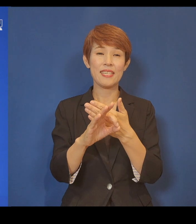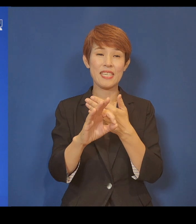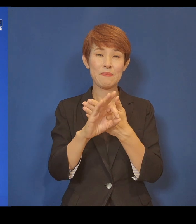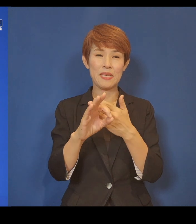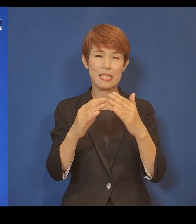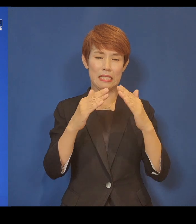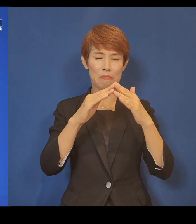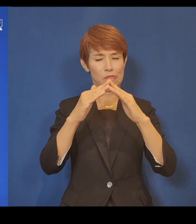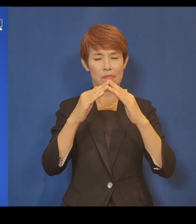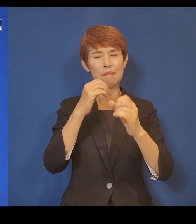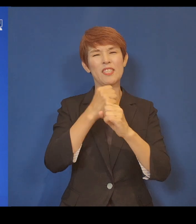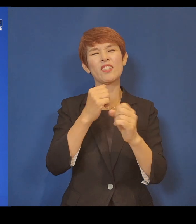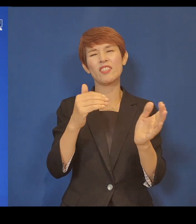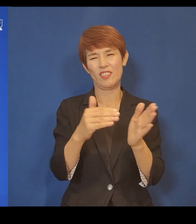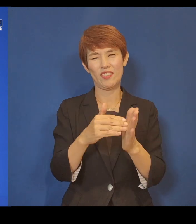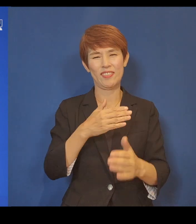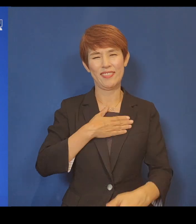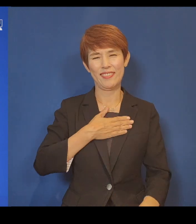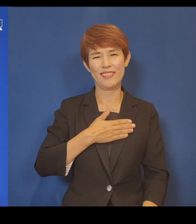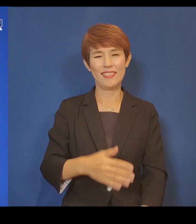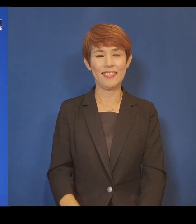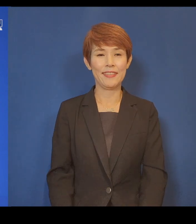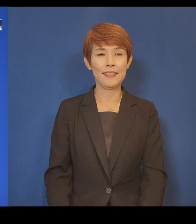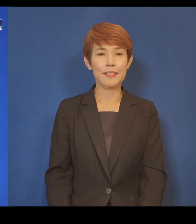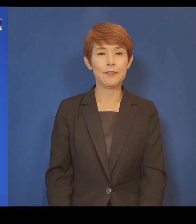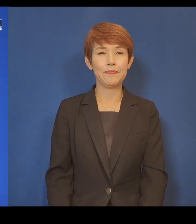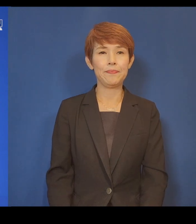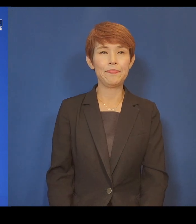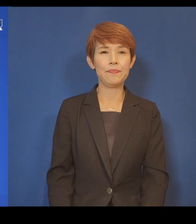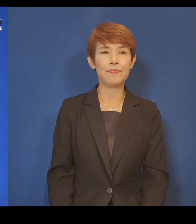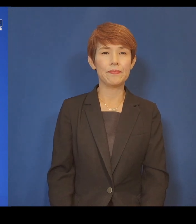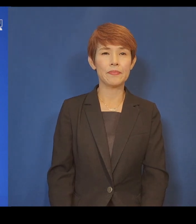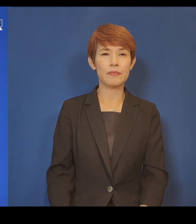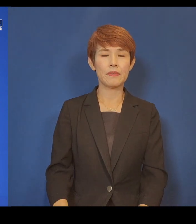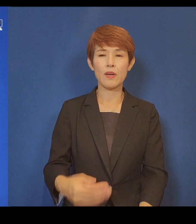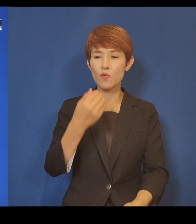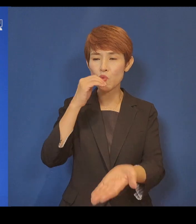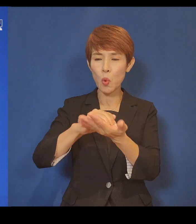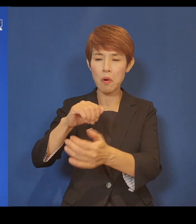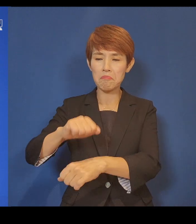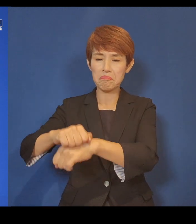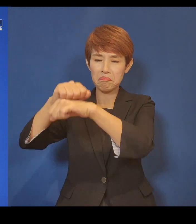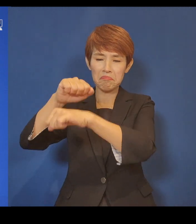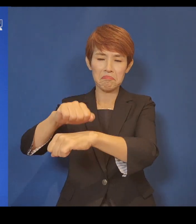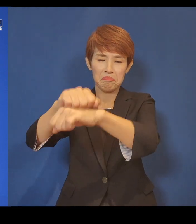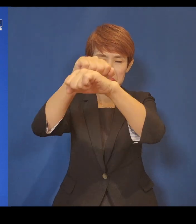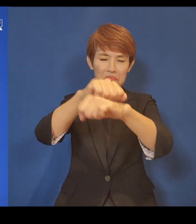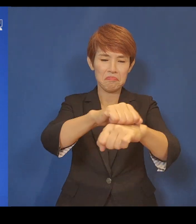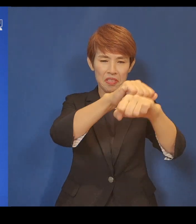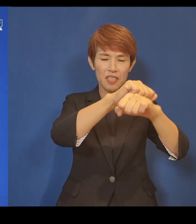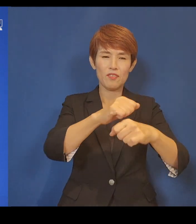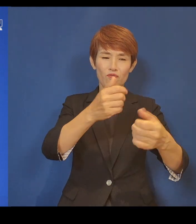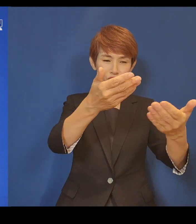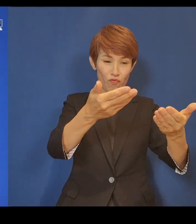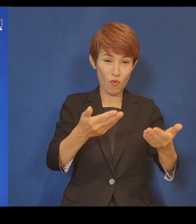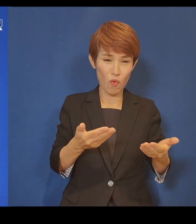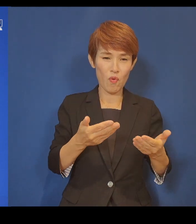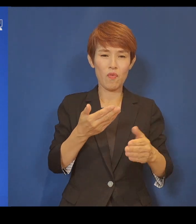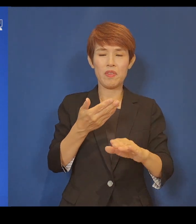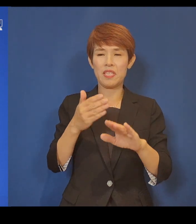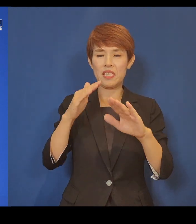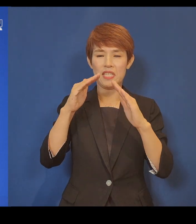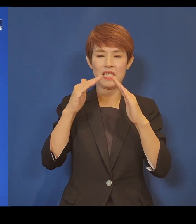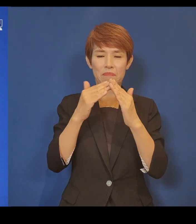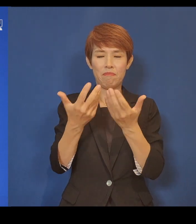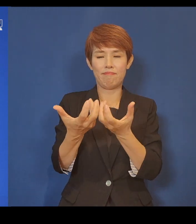어긋나게 지어놓은 지하방이었대요. 저도 나중에 알았는데요. 그냥 벽돌만 하나 쭉 쌓아서 칸막이를 해서 저희한테 하나 주고 다른